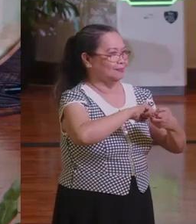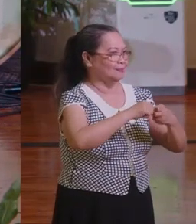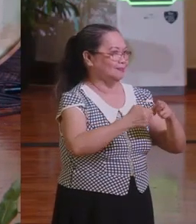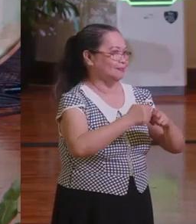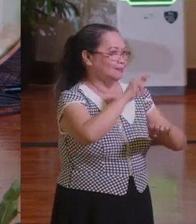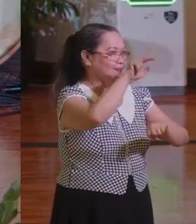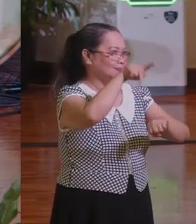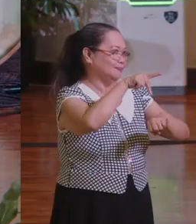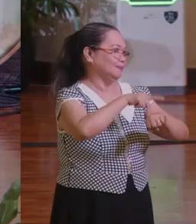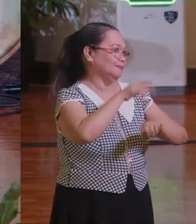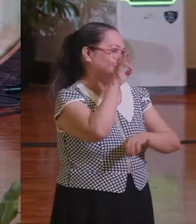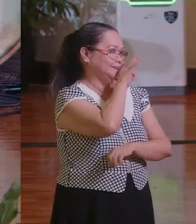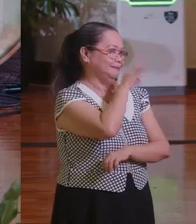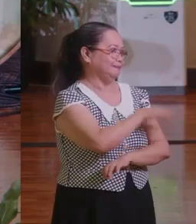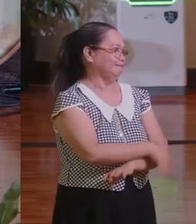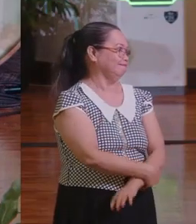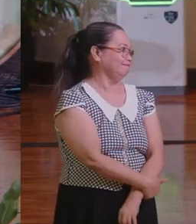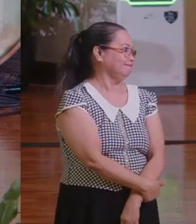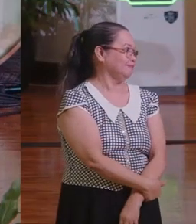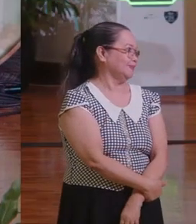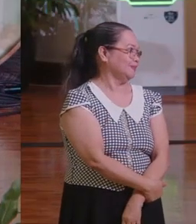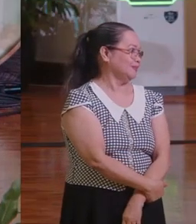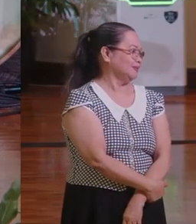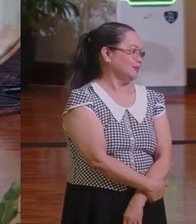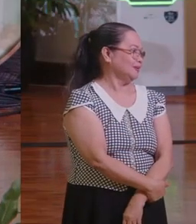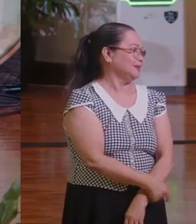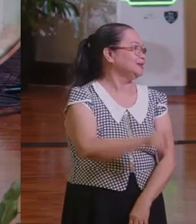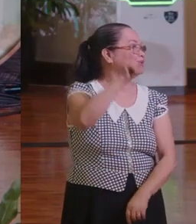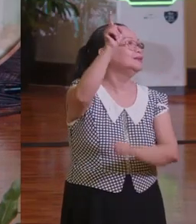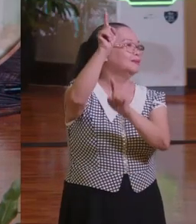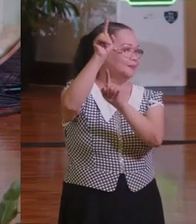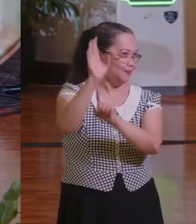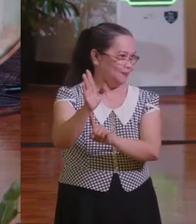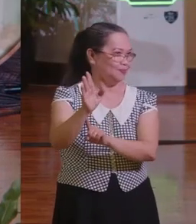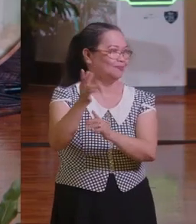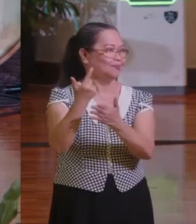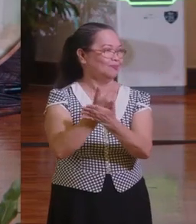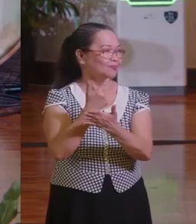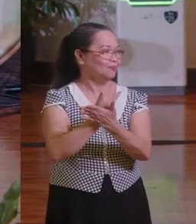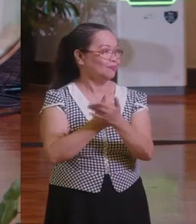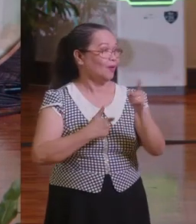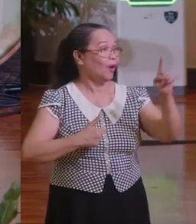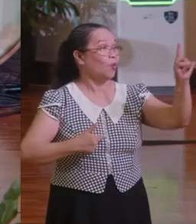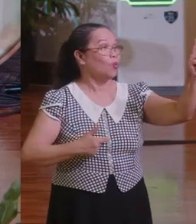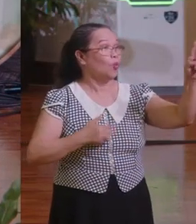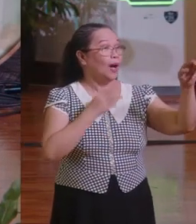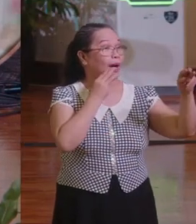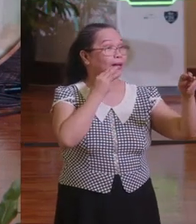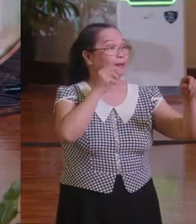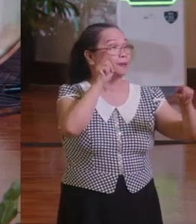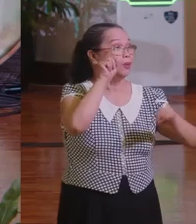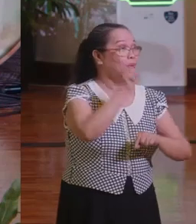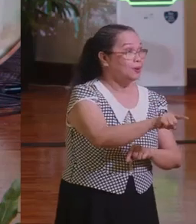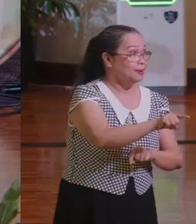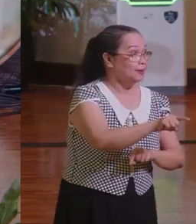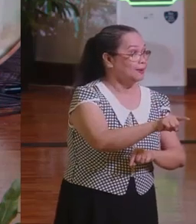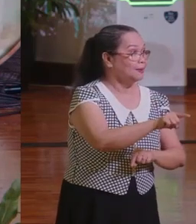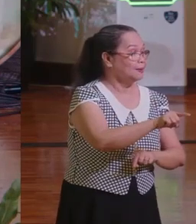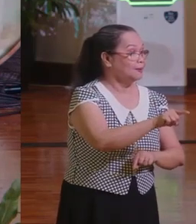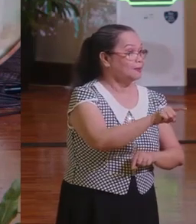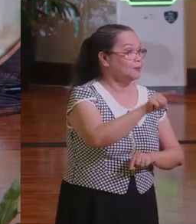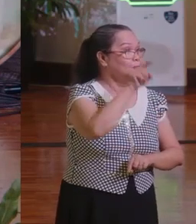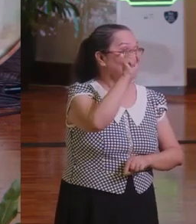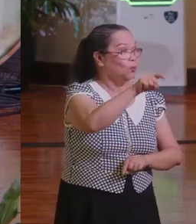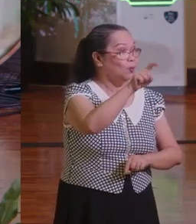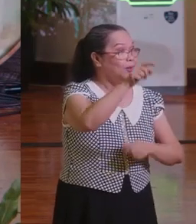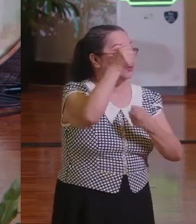bilang isang bansa. Mga kapatid, ito ay isang mandato na kailangan natin gawin. It's a mandate we need